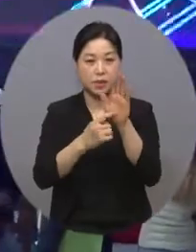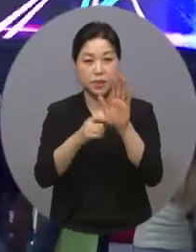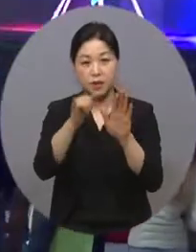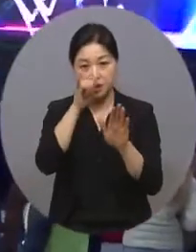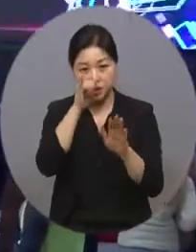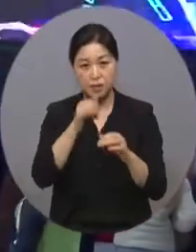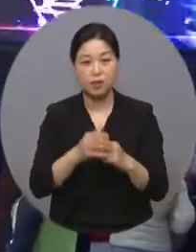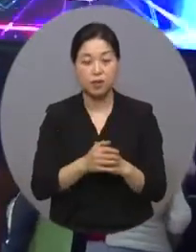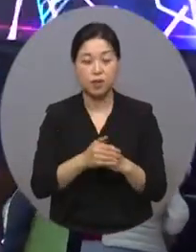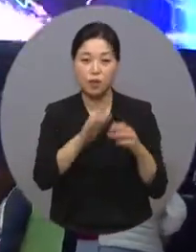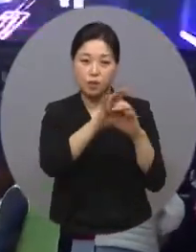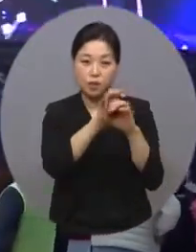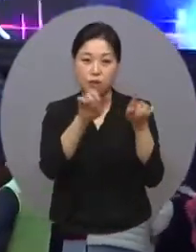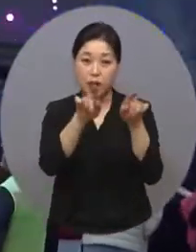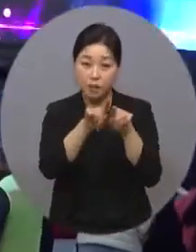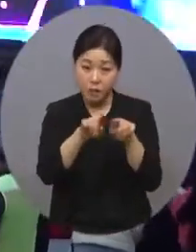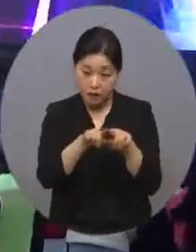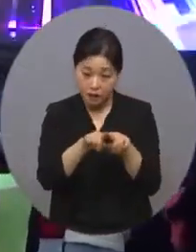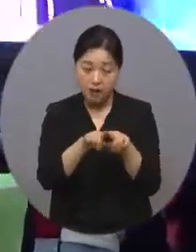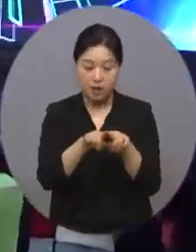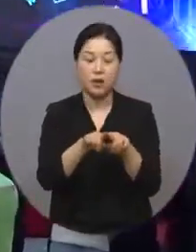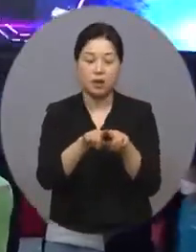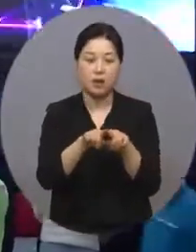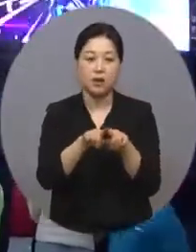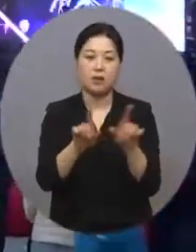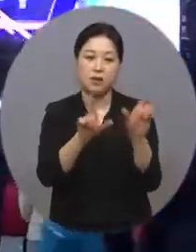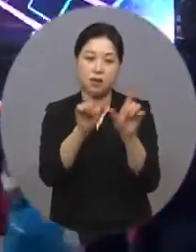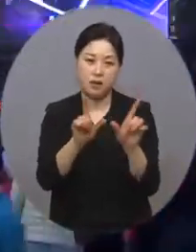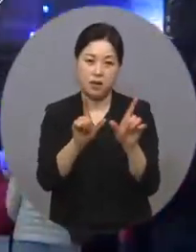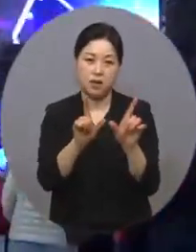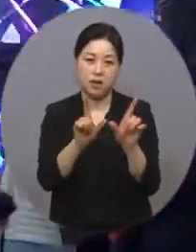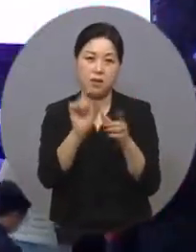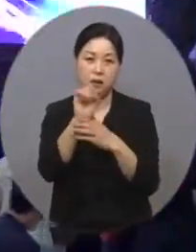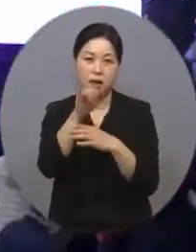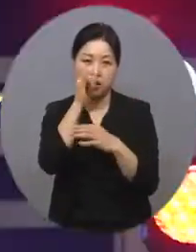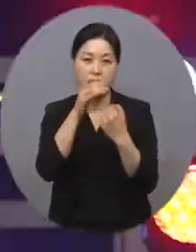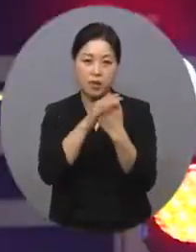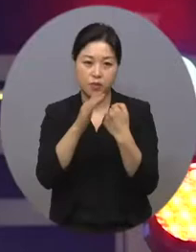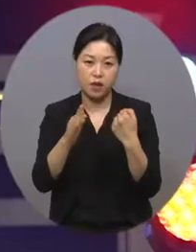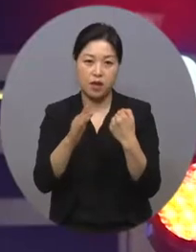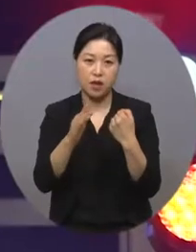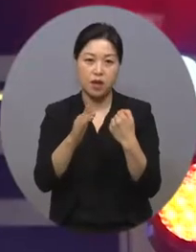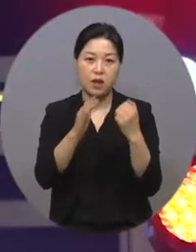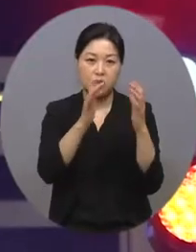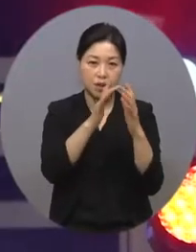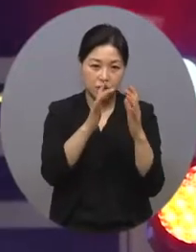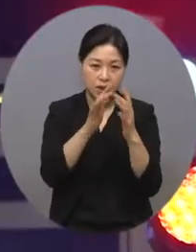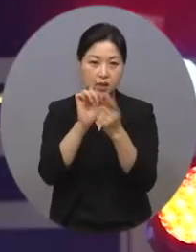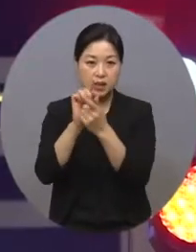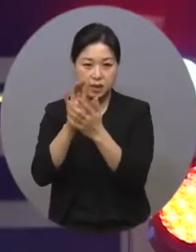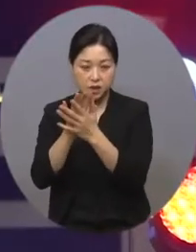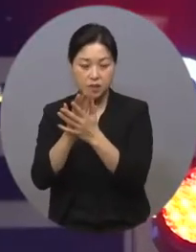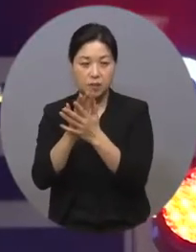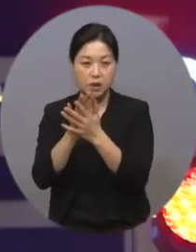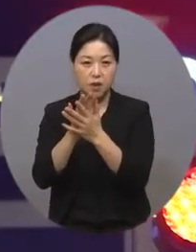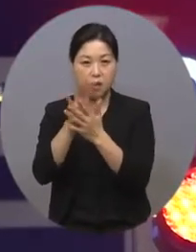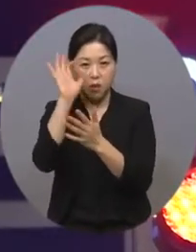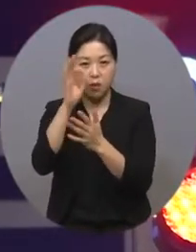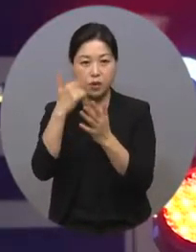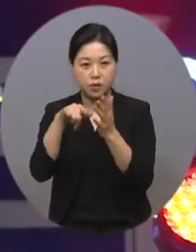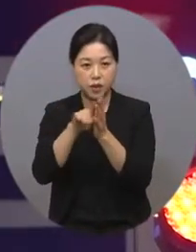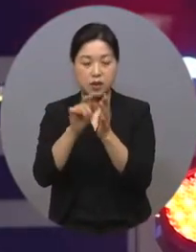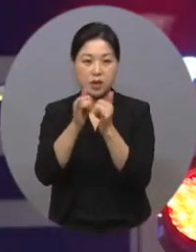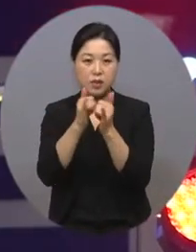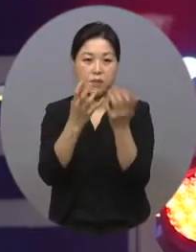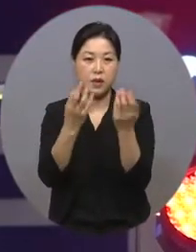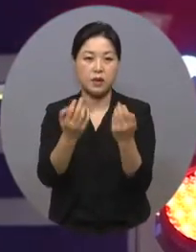코로나 전환에 따라 온 오프라인으로 진행되어 많은 인파가 올렸습니다 안전한 공연 관람을 위해 사회적 거리두기